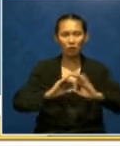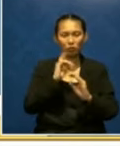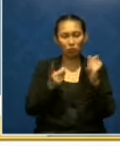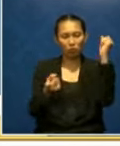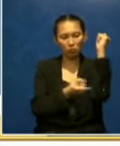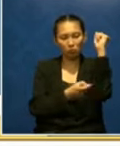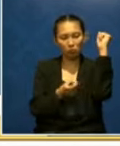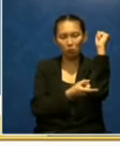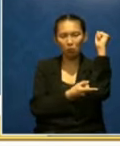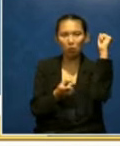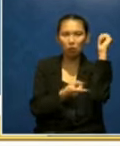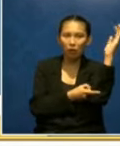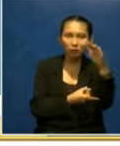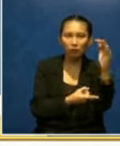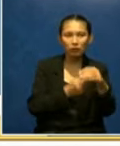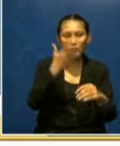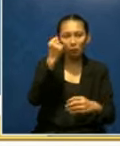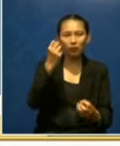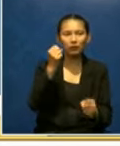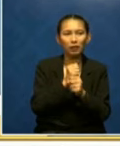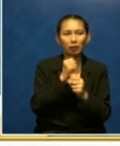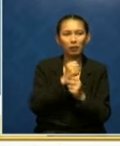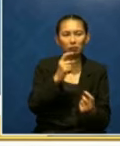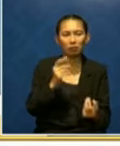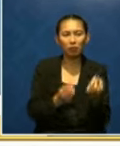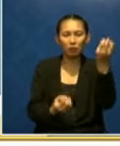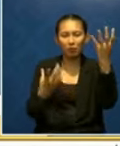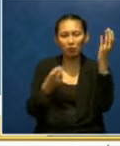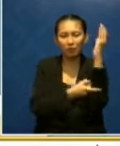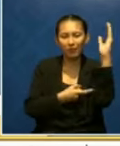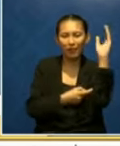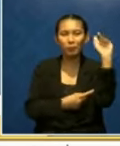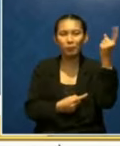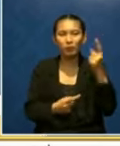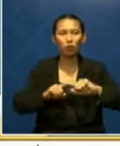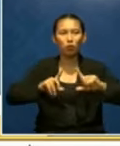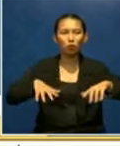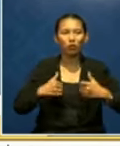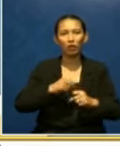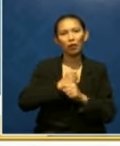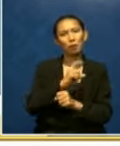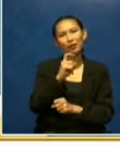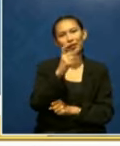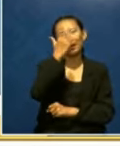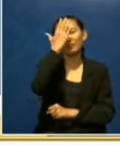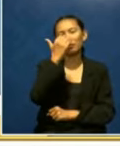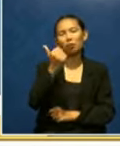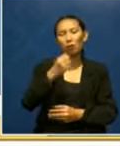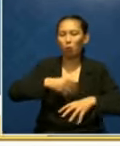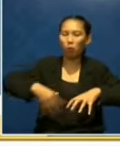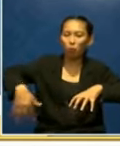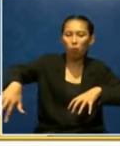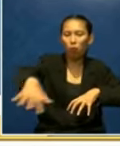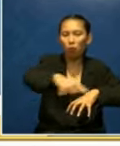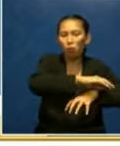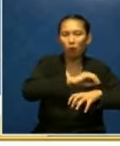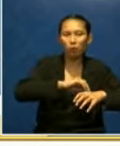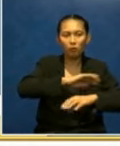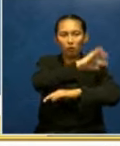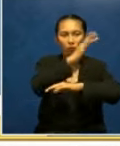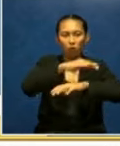พาราเพื่อที่จะปลูกยางใหม่ขึ้นมาแต่ตอนนี้ทำอะไรไม่ได้เลยค่ะพื้นที่แถวๆนั้นเนะคะรอบๆรอบๆเชิง